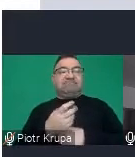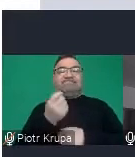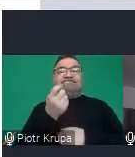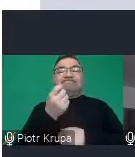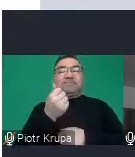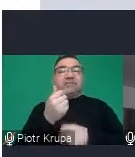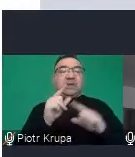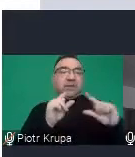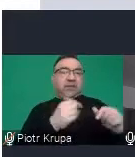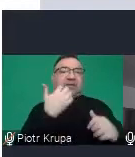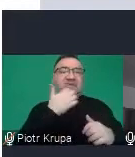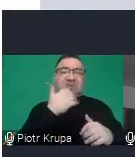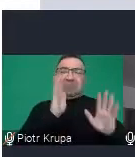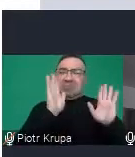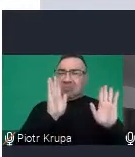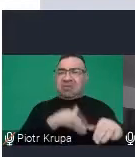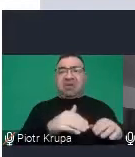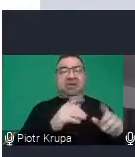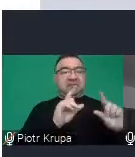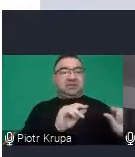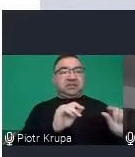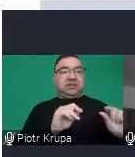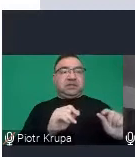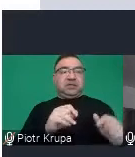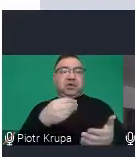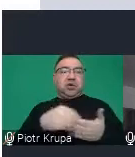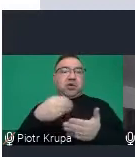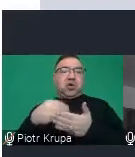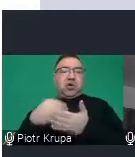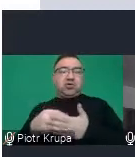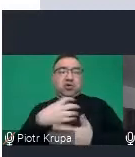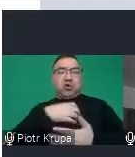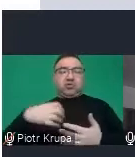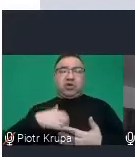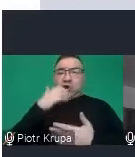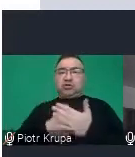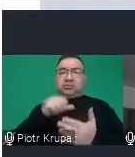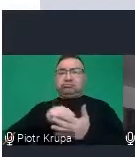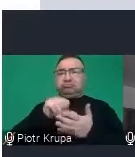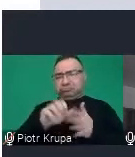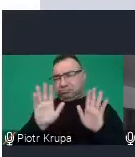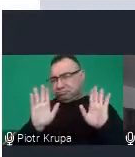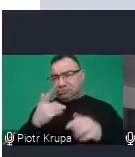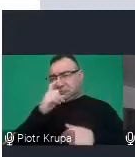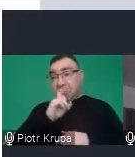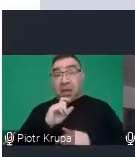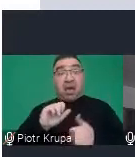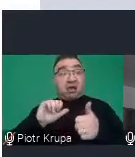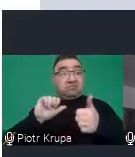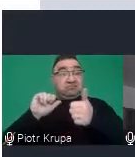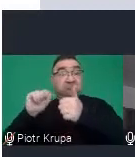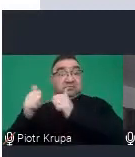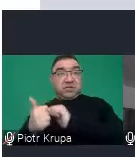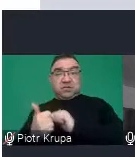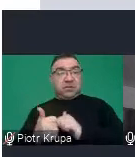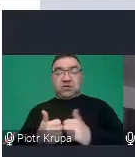cenami paliw kopalnych oraz stosunkowo niewielkimi obciążeniami z tytułu gospodarczego korzystania ze środowiska. Zmiany w tym zakresie powodują,